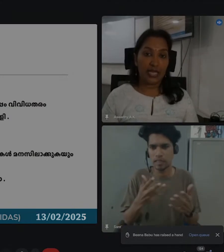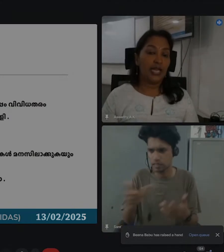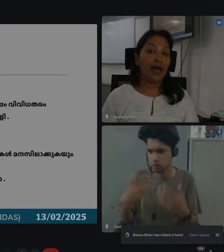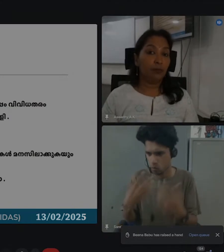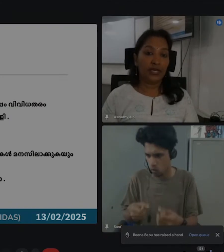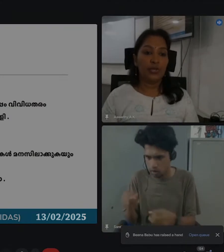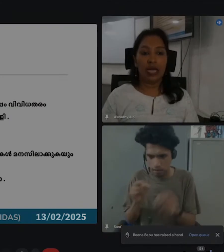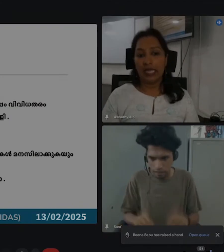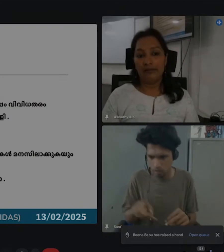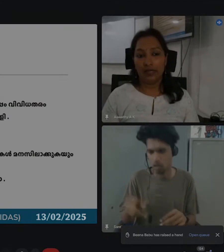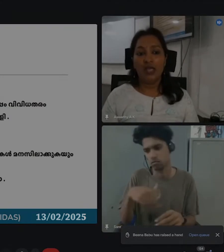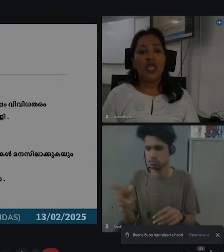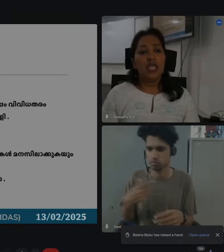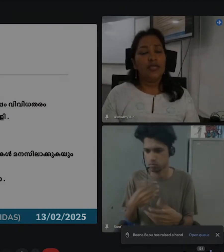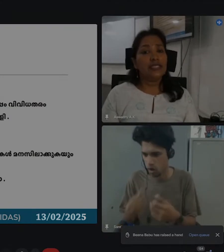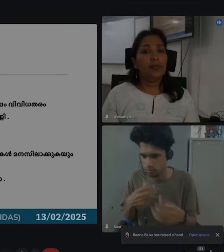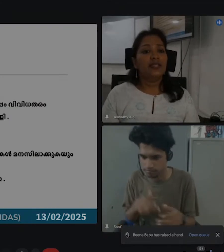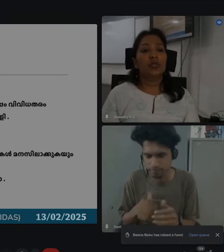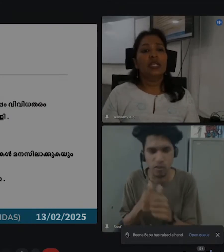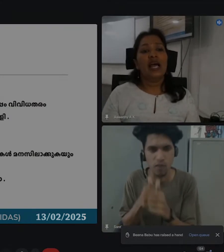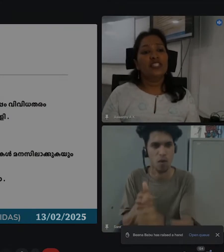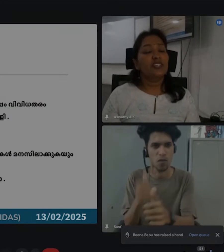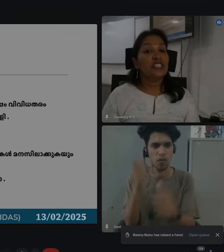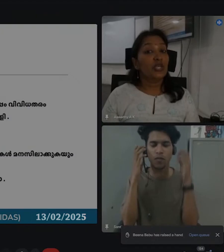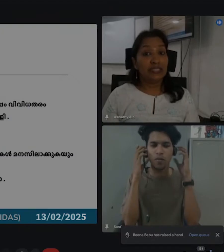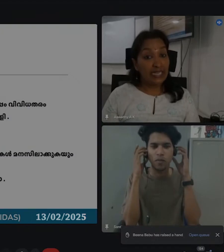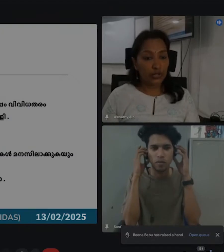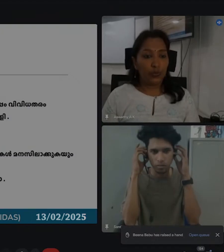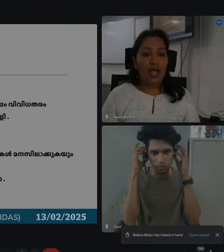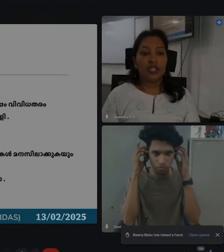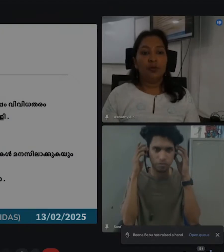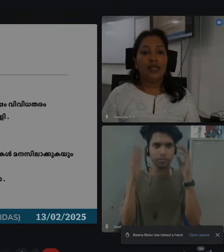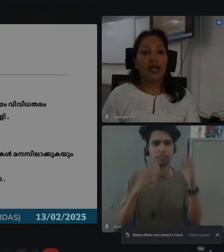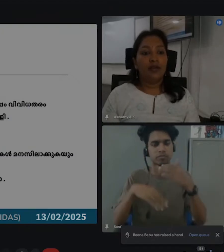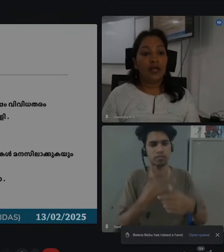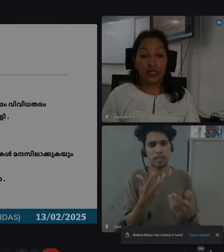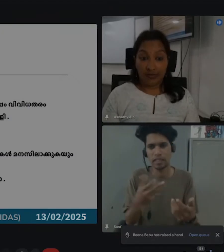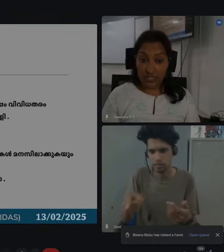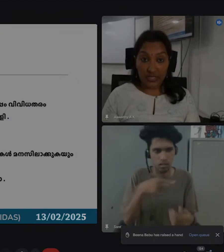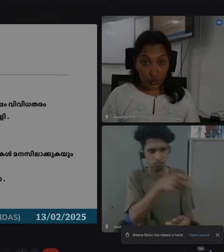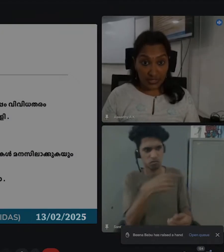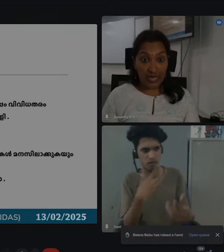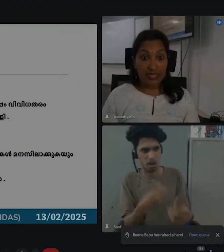ഒറ്റയ്ക്ക് നടക്കാനെല്ലാം ആരംഭിക്കുന്ന ഒരു കാലയളവാണ്. ഈ സമയത്ത് കുഞ്ഞുങ്ങൾ ആവശ്യ വസ്തുക്കൾ തിരയുന്നു. അതുപോലെ